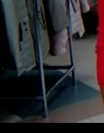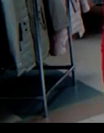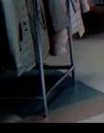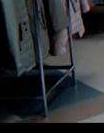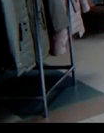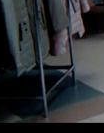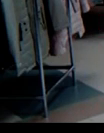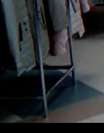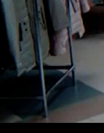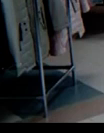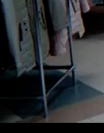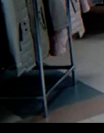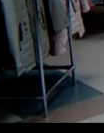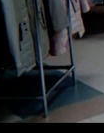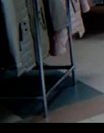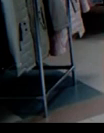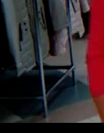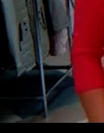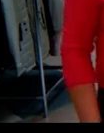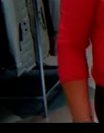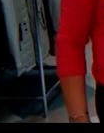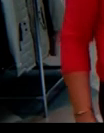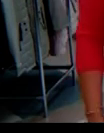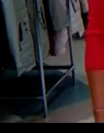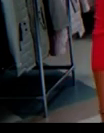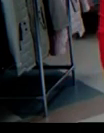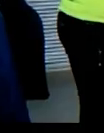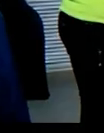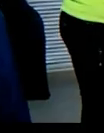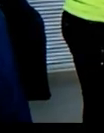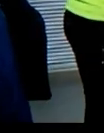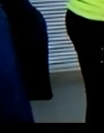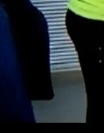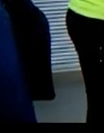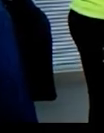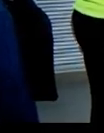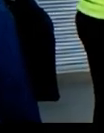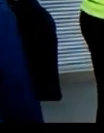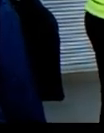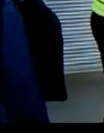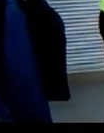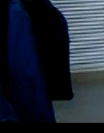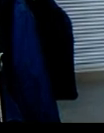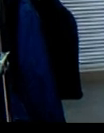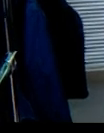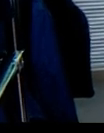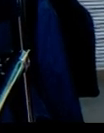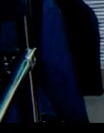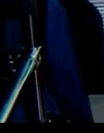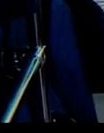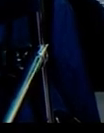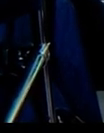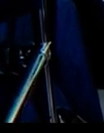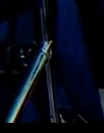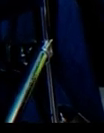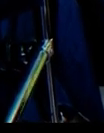есть горнолыжные курточки, есть куртки для молодежи и для пожилого возраста. Российское качество, оригинальные модели и